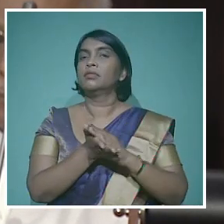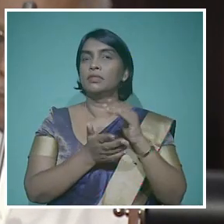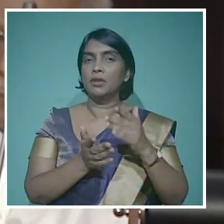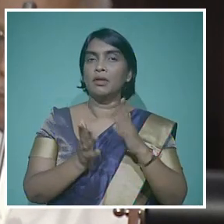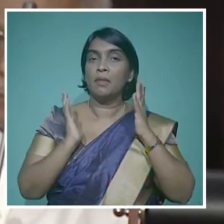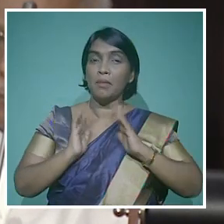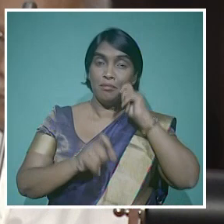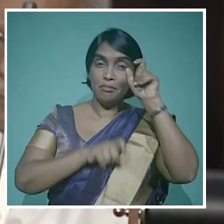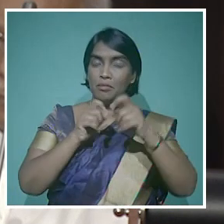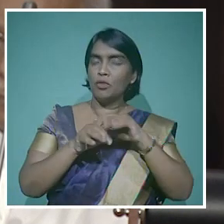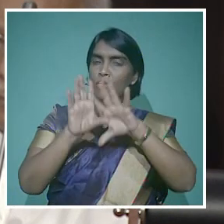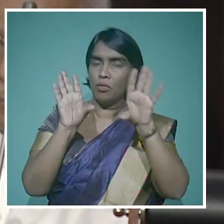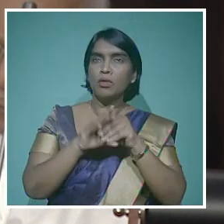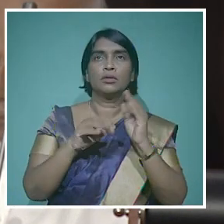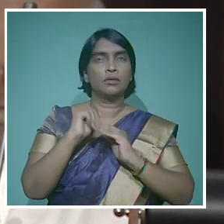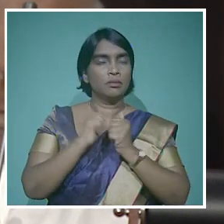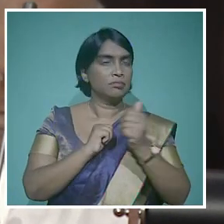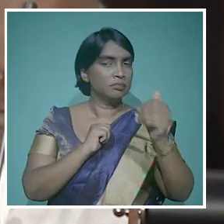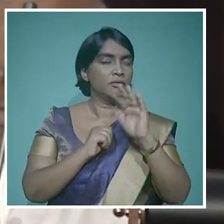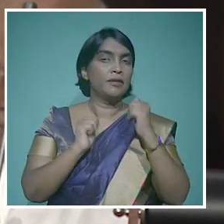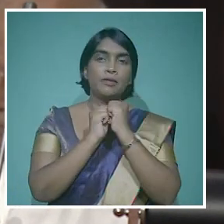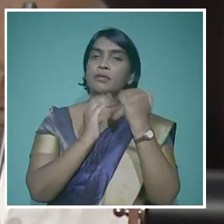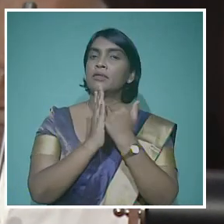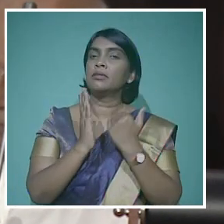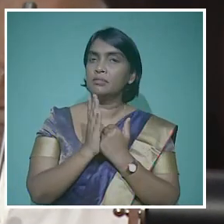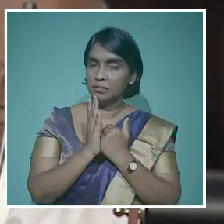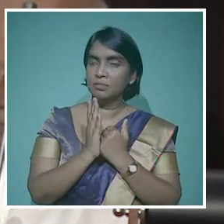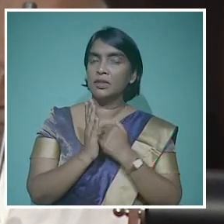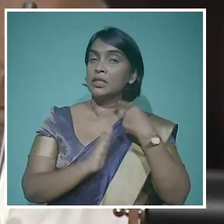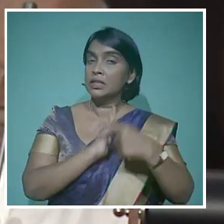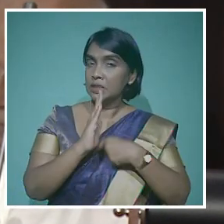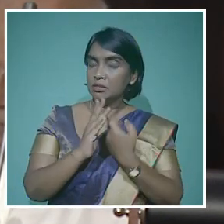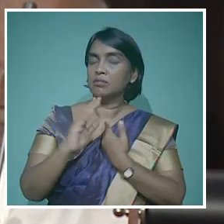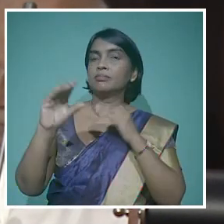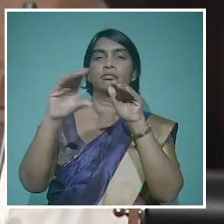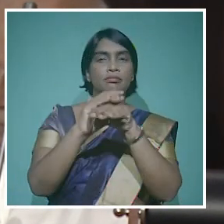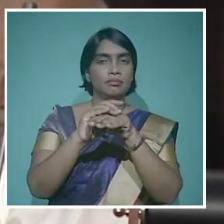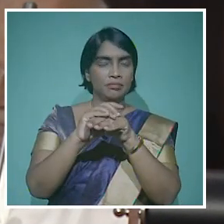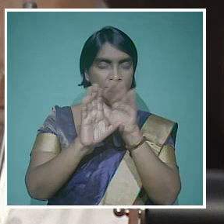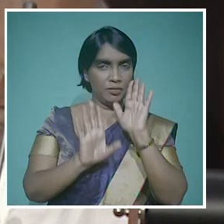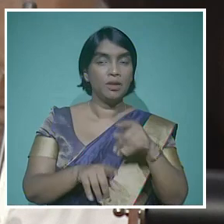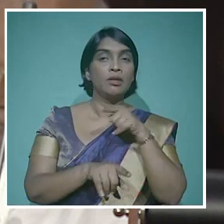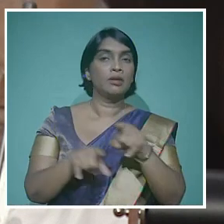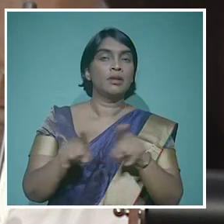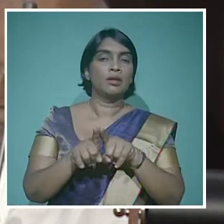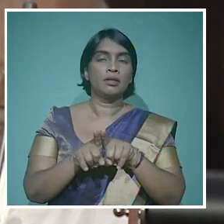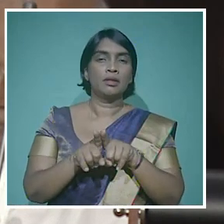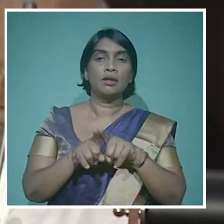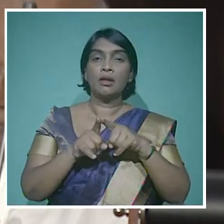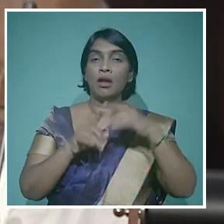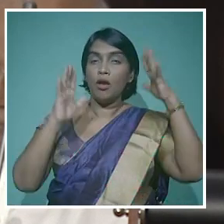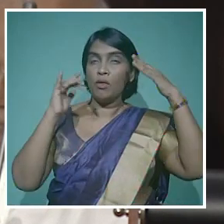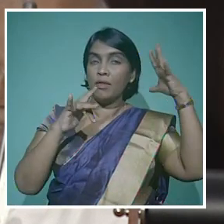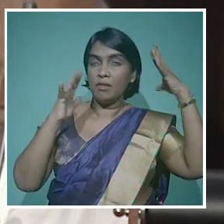මානව වර්ගයාගේ පොදු පැවැත්ම සඳහා වැඩසටහනට ශ්‍රී ලංකාවද දායක විය යුතුයි. ඒ අනුව